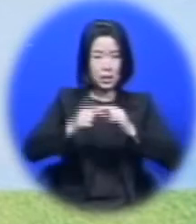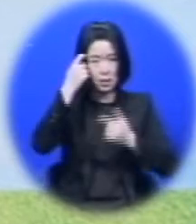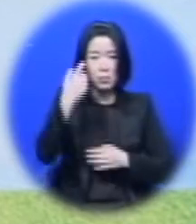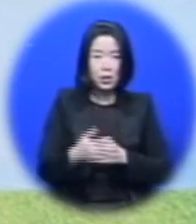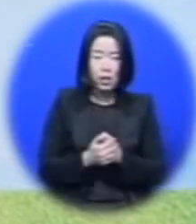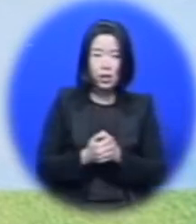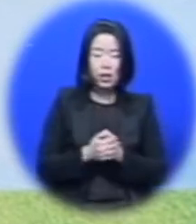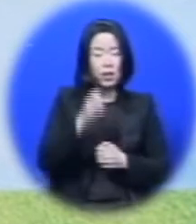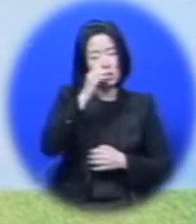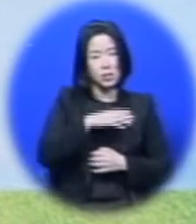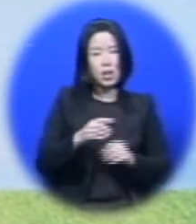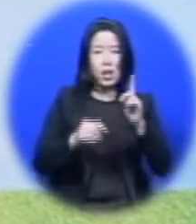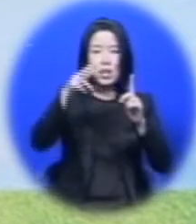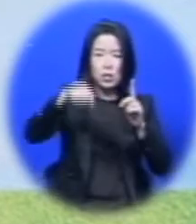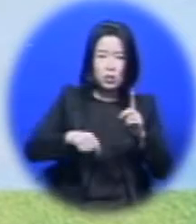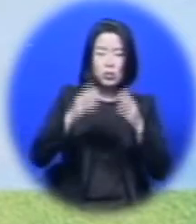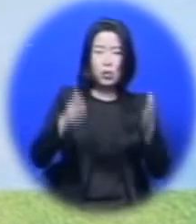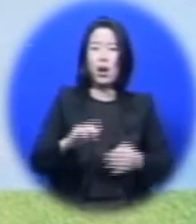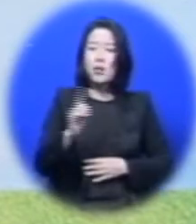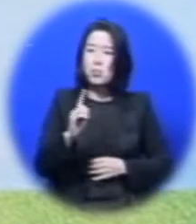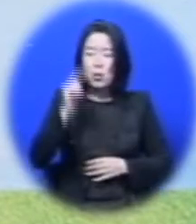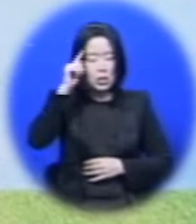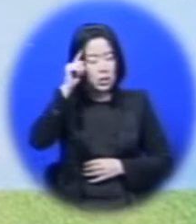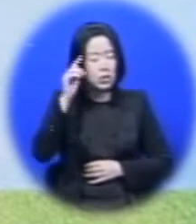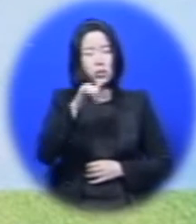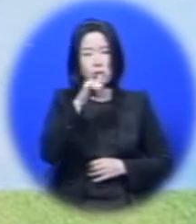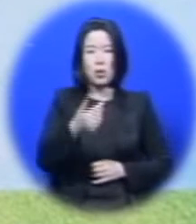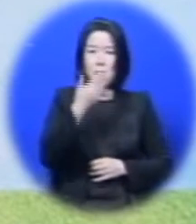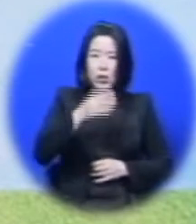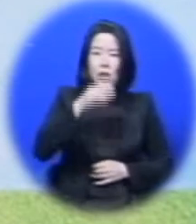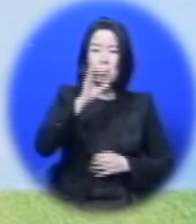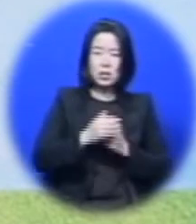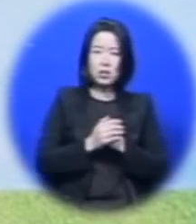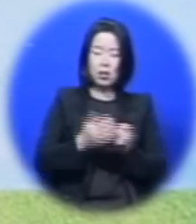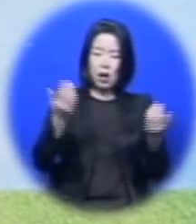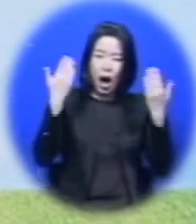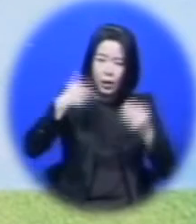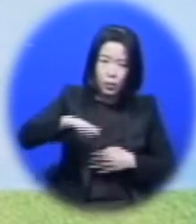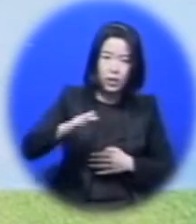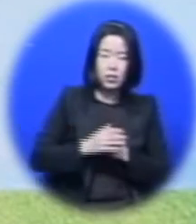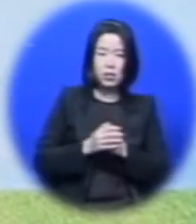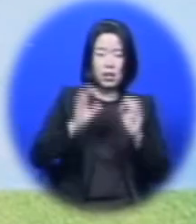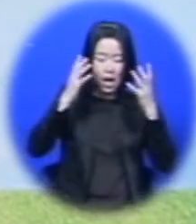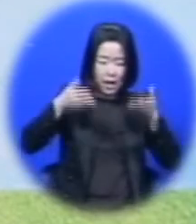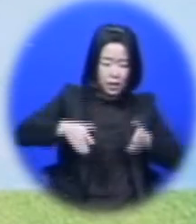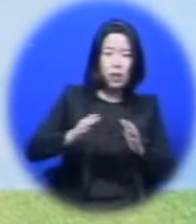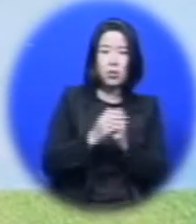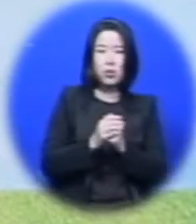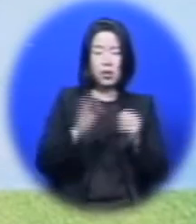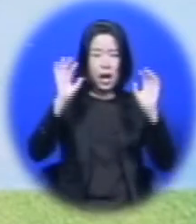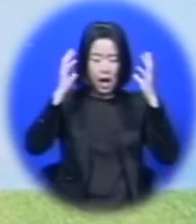그저 한 주간 동안에 무슨 신경 쓰고 살아요? 먹는 거, 마시는 거, 그저 학교 가는 거, 자녀 낳고